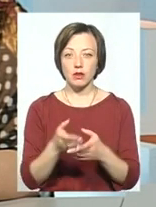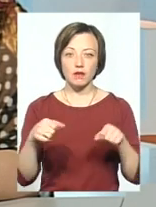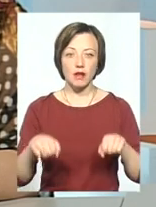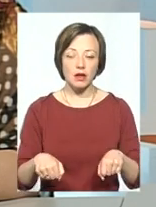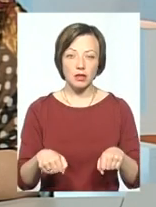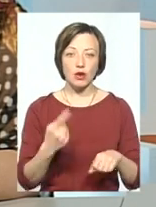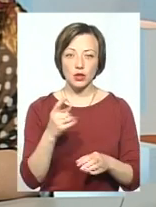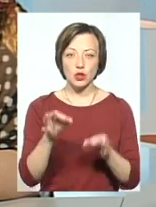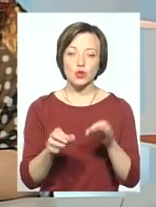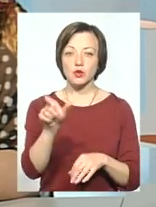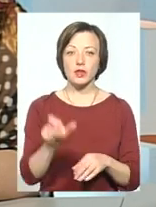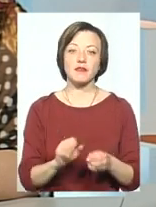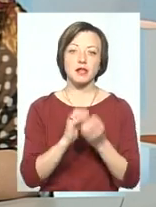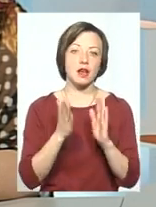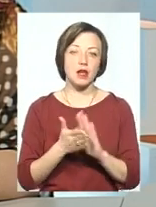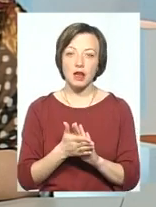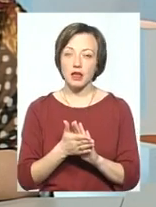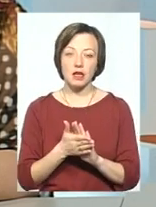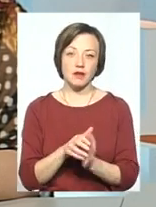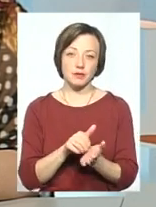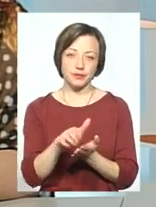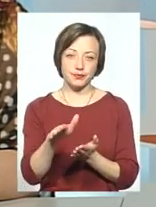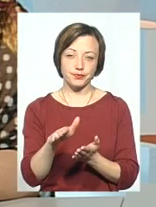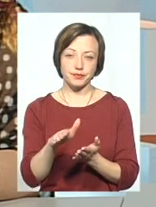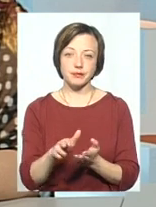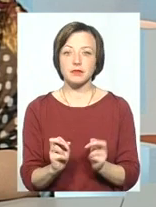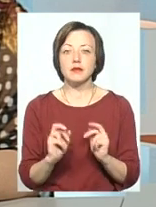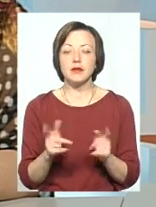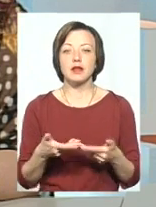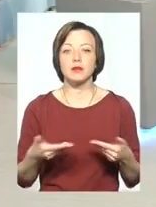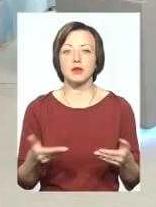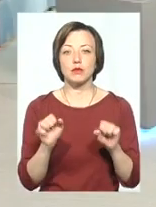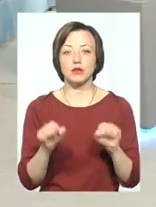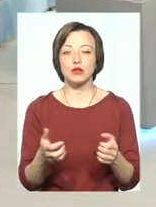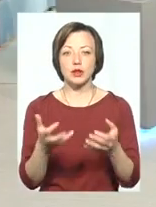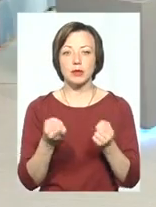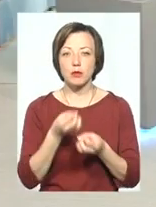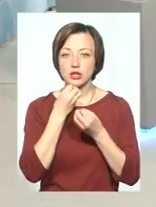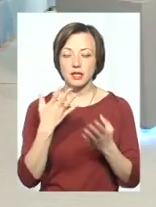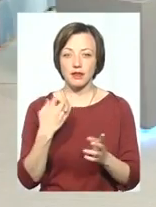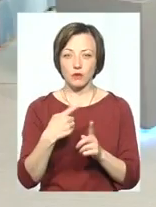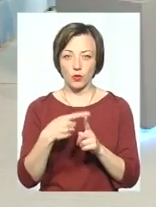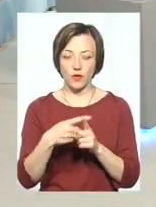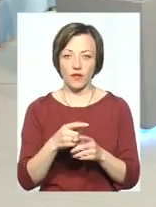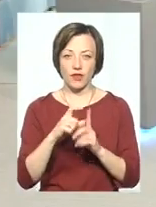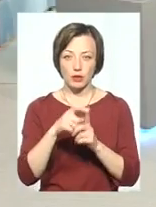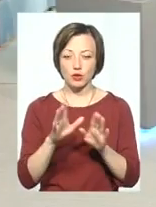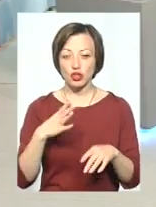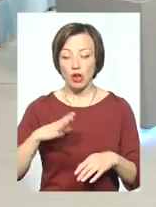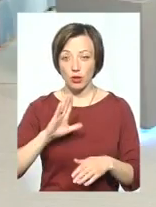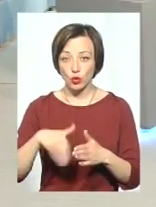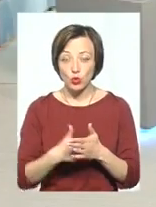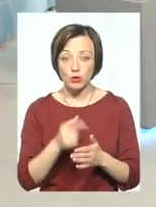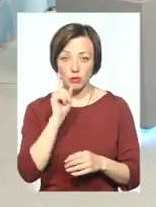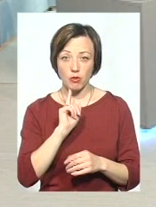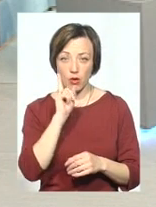Один суддя взагалі звернення прокуратури відхилив. То як ми можемо отримати под позитивну відповідь? Ми будемо чекати до тих пір,